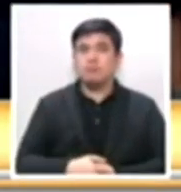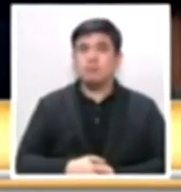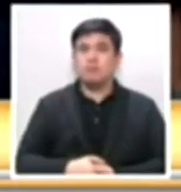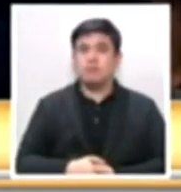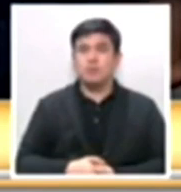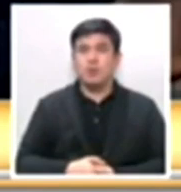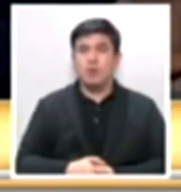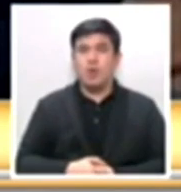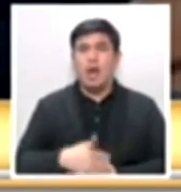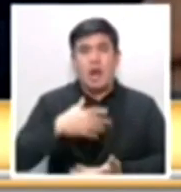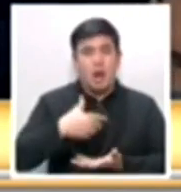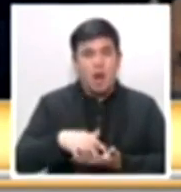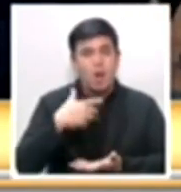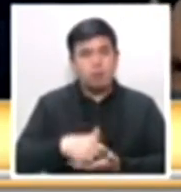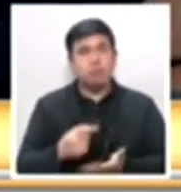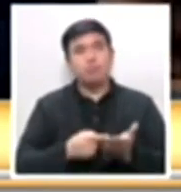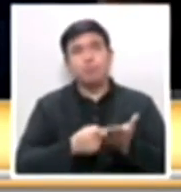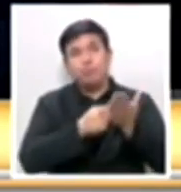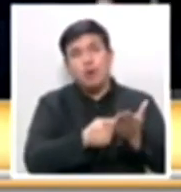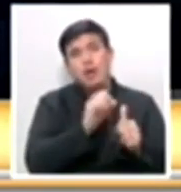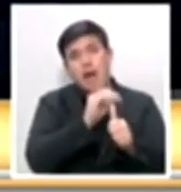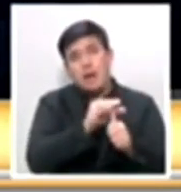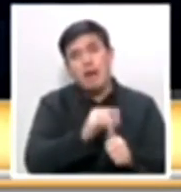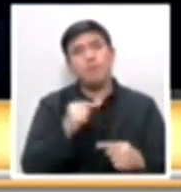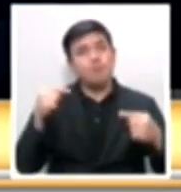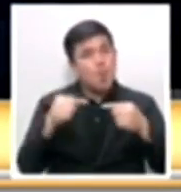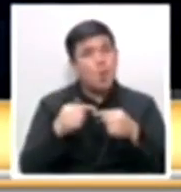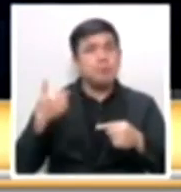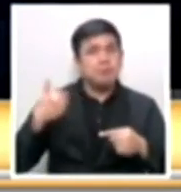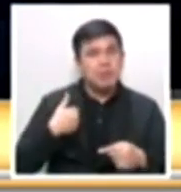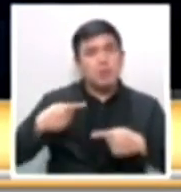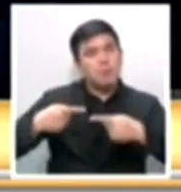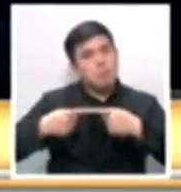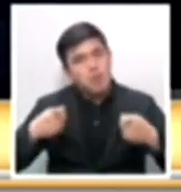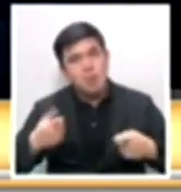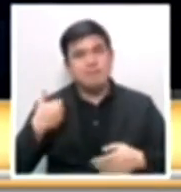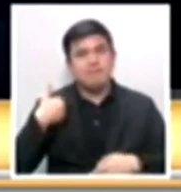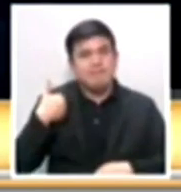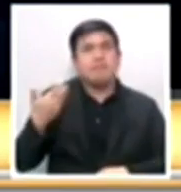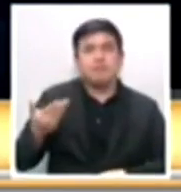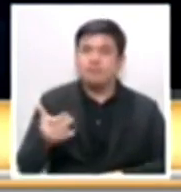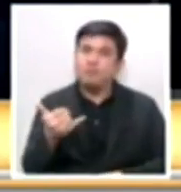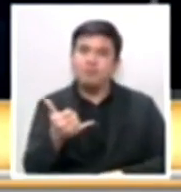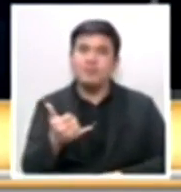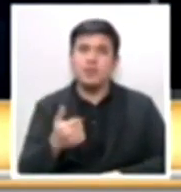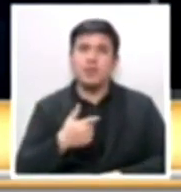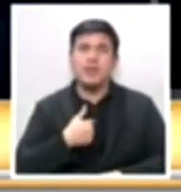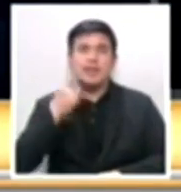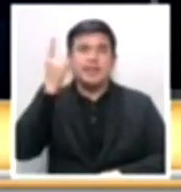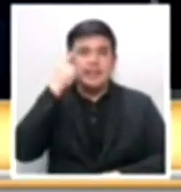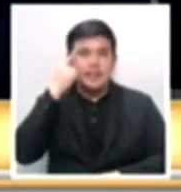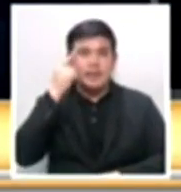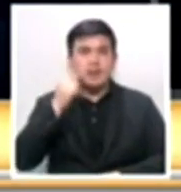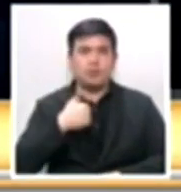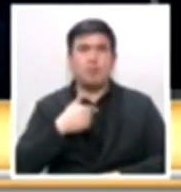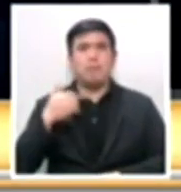ข้อมูลทั้งข้อเสนอแนะก็มีความคิดเห็นที่ตรงกันก็มีหรือในเรื่องไม่ตรงกันผมคิดเอาเองว่าอย่าง